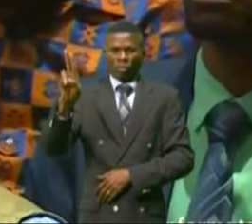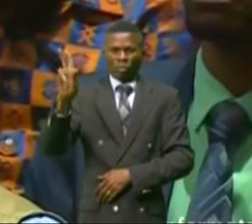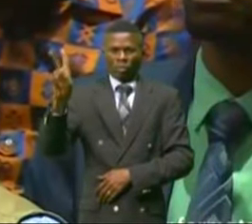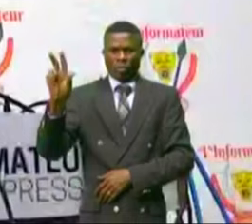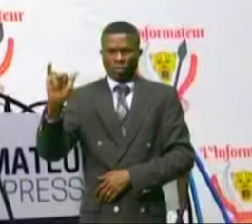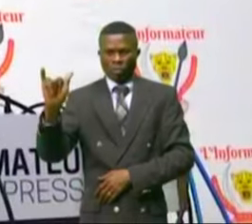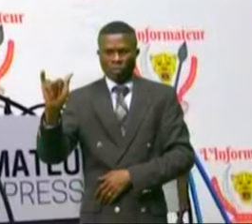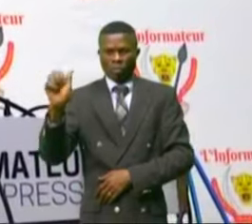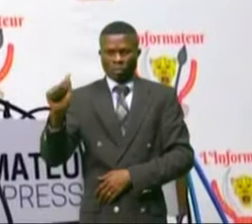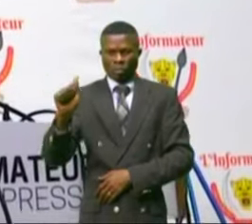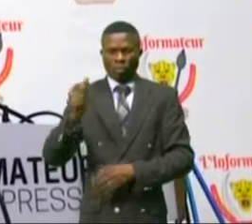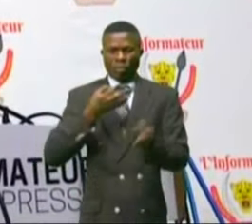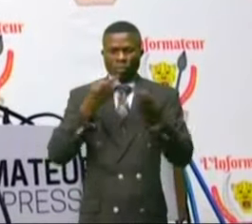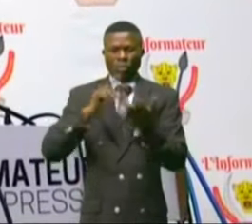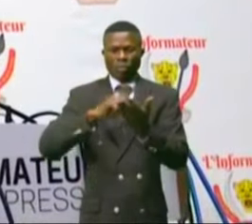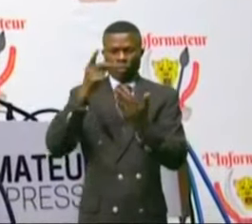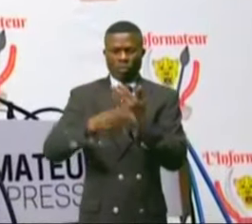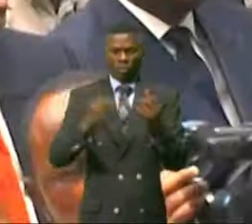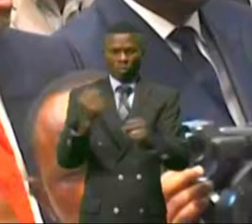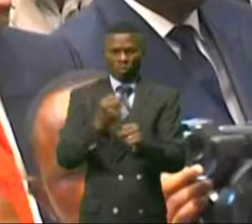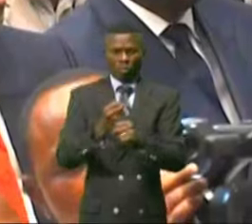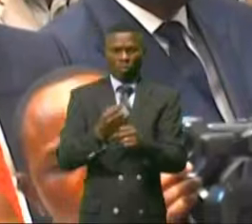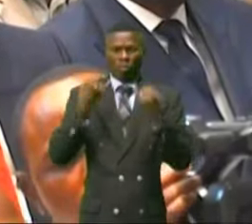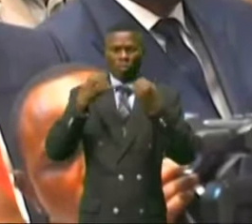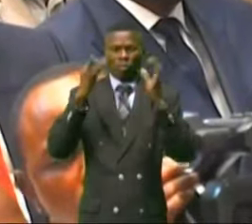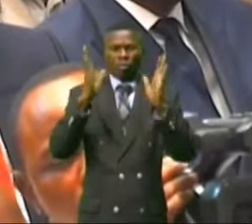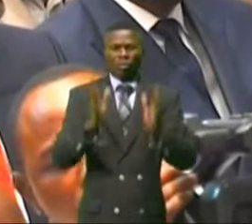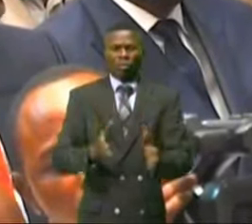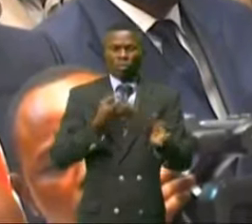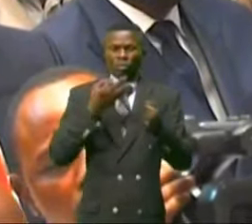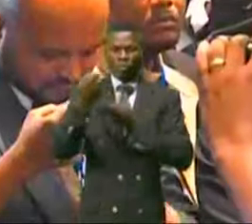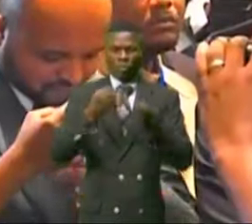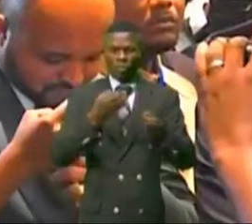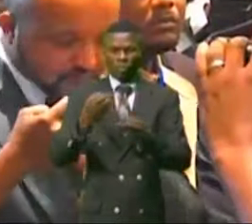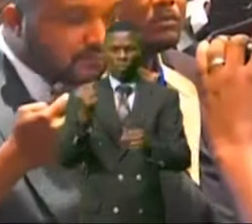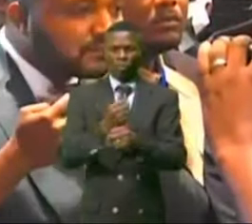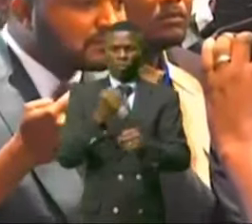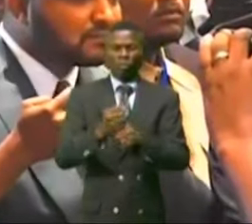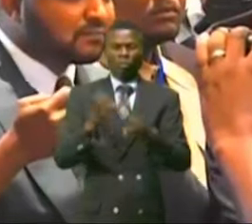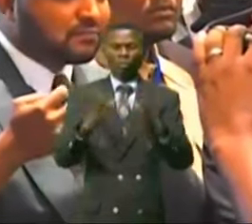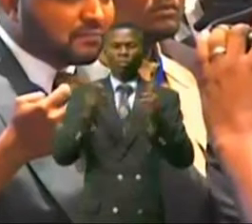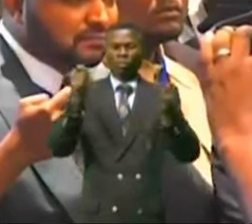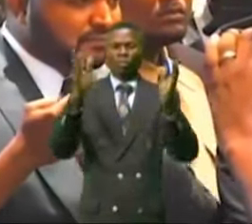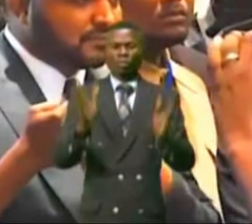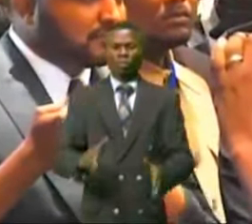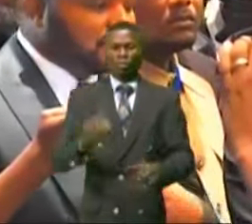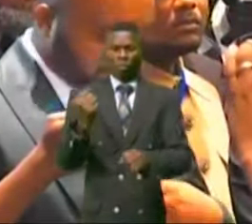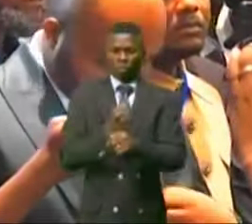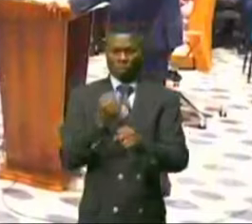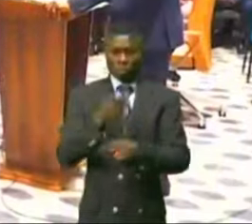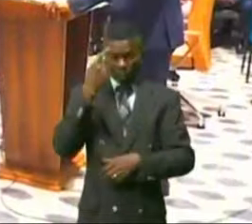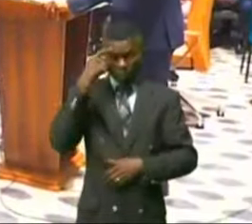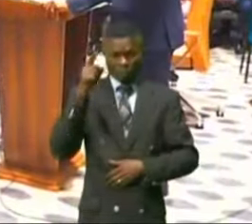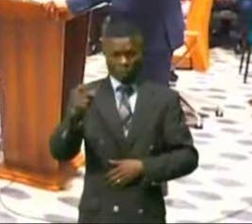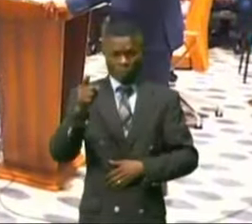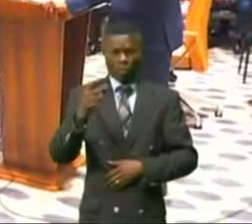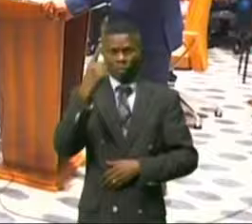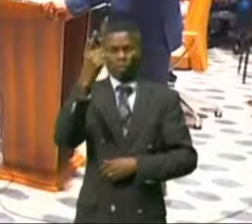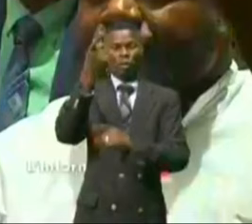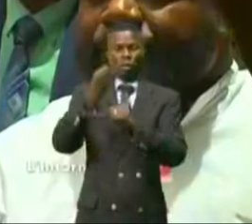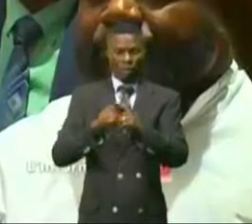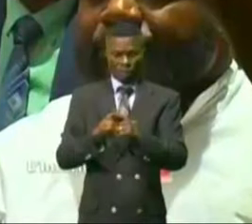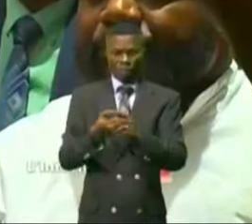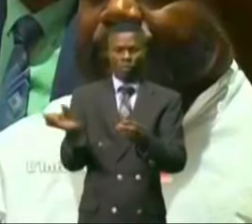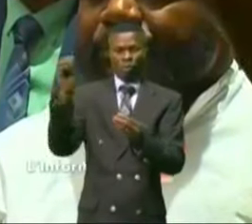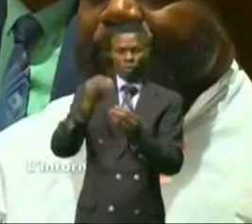étapes de sa mission. Dans la foulée, l'informateur a fait savoir aux professionnels des médias que sa mission est d'un mois